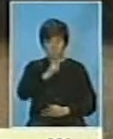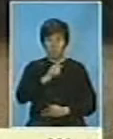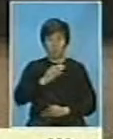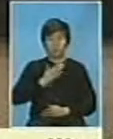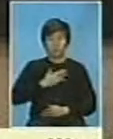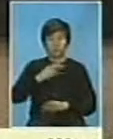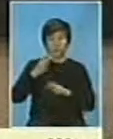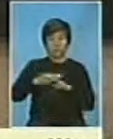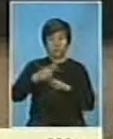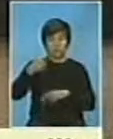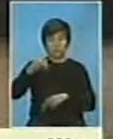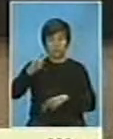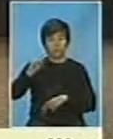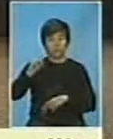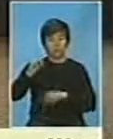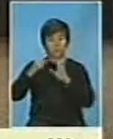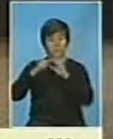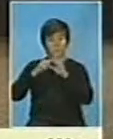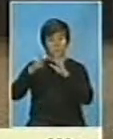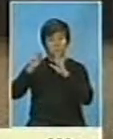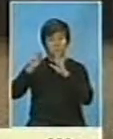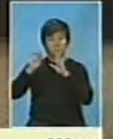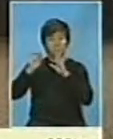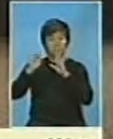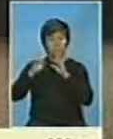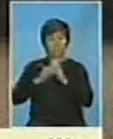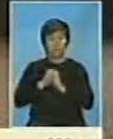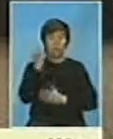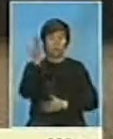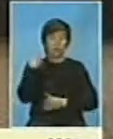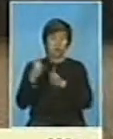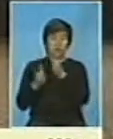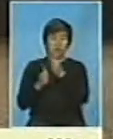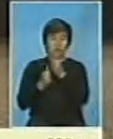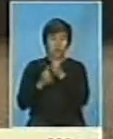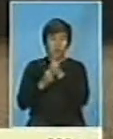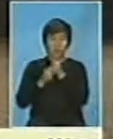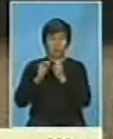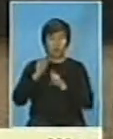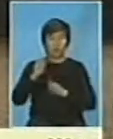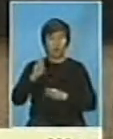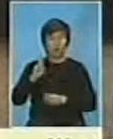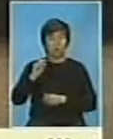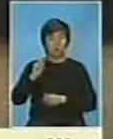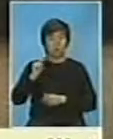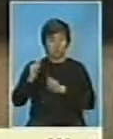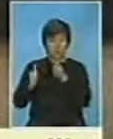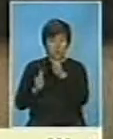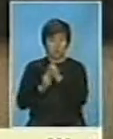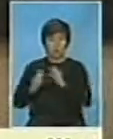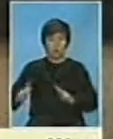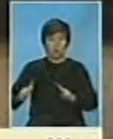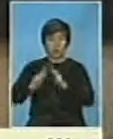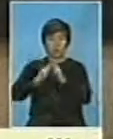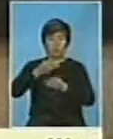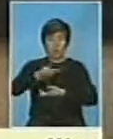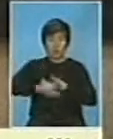นายภูมิสารผลอดีตรัฐมนตรีช่วยว่าการกระทรวงพาณิชย์ผู้ถูกกล่าวหา